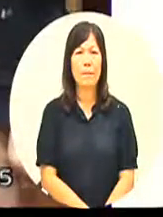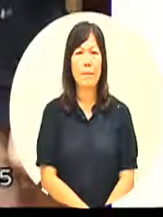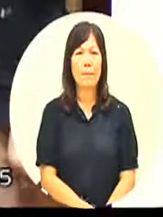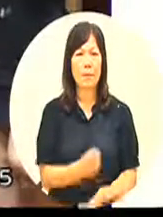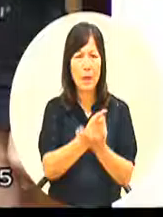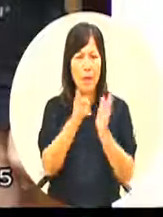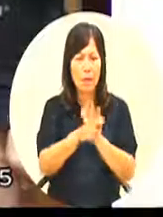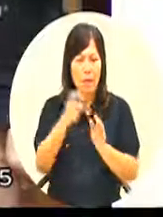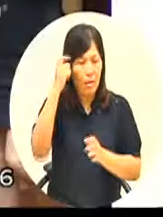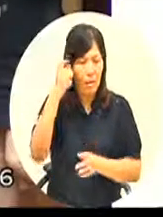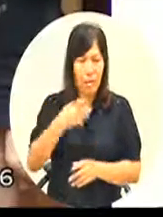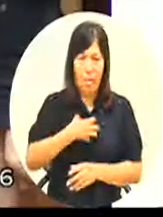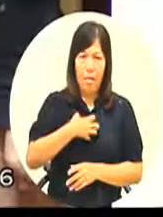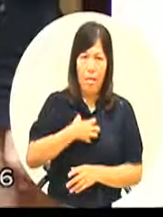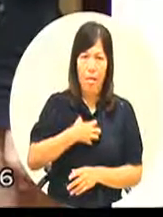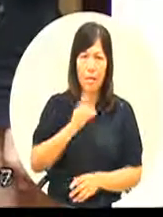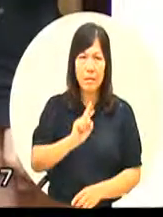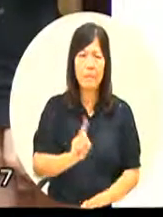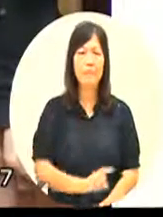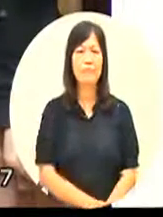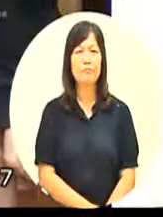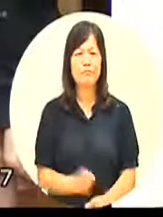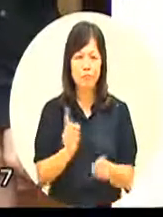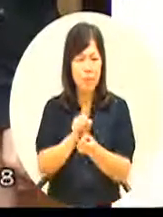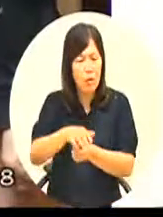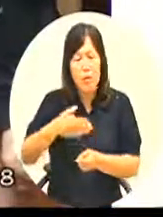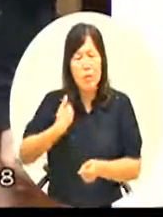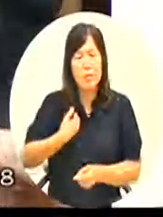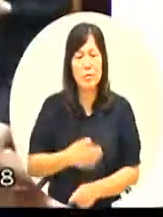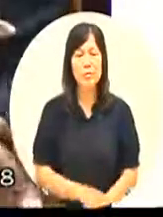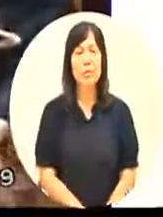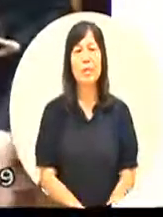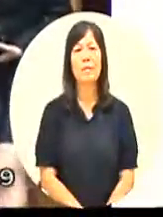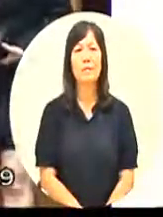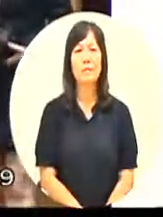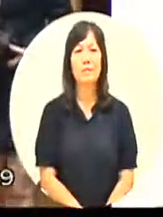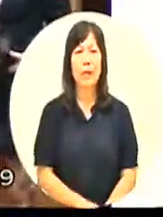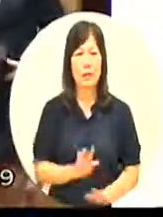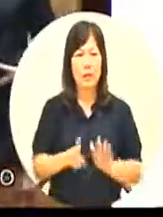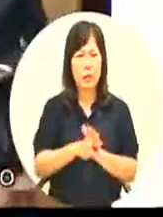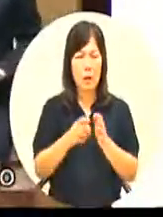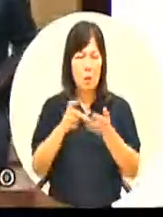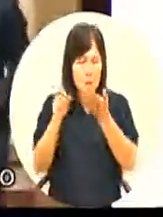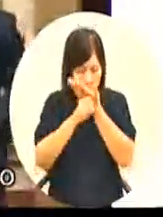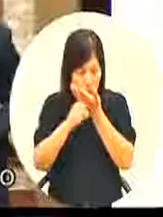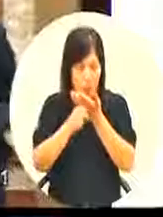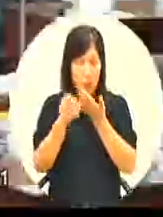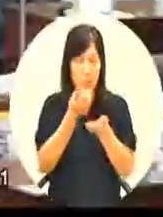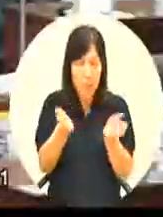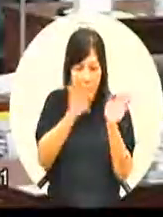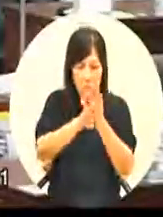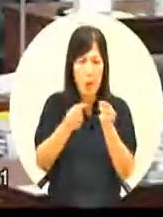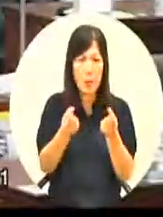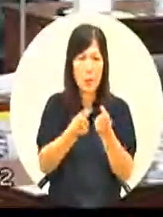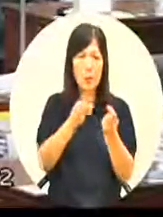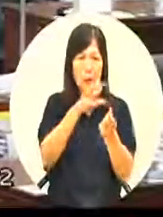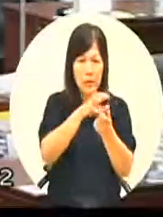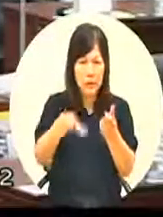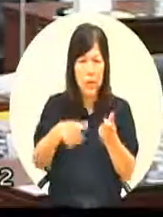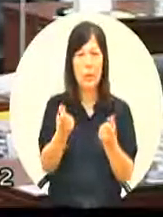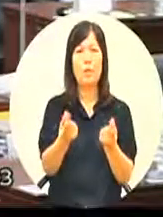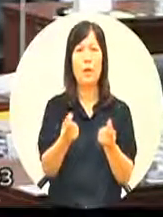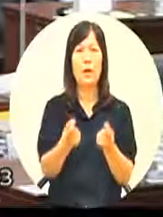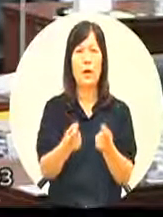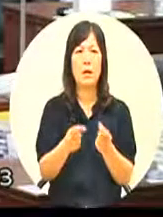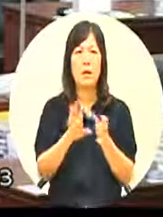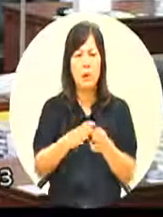有多可怕，你们都还不知道哈。好，我要变好。 好，现在几乎毒品都包装成这样的样貌，那我